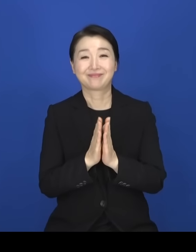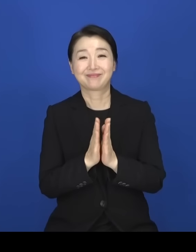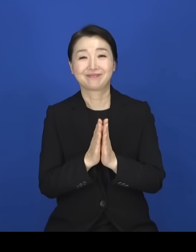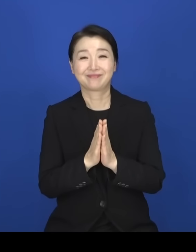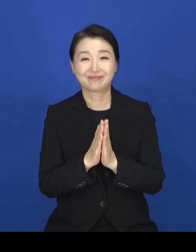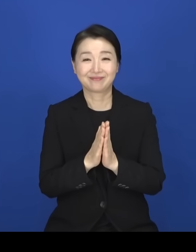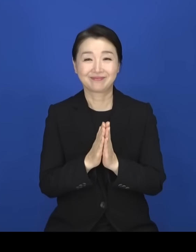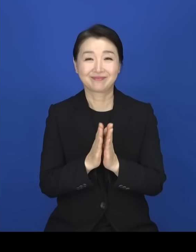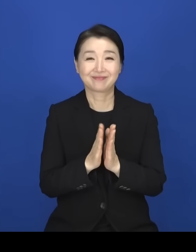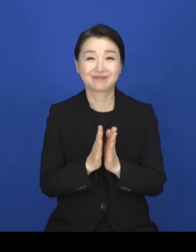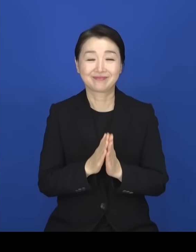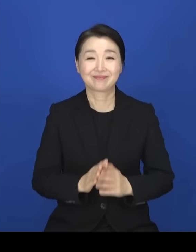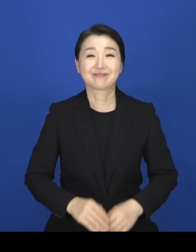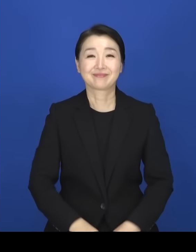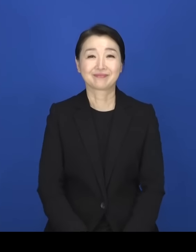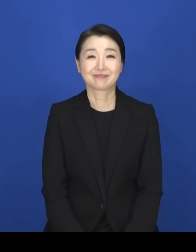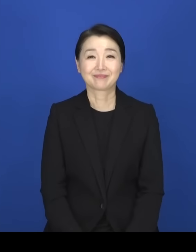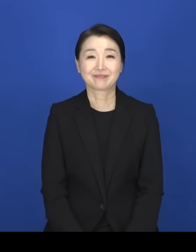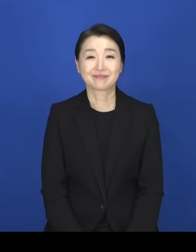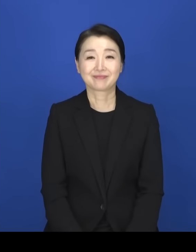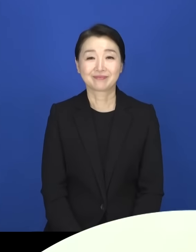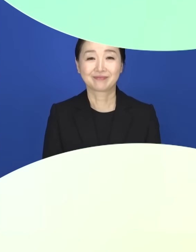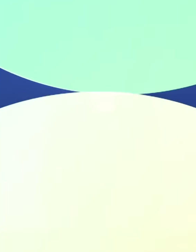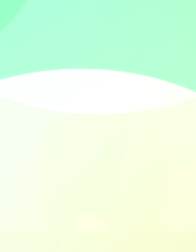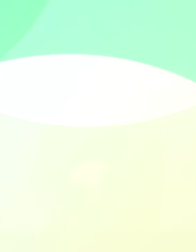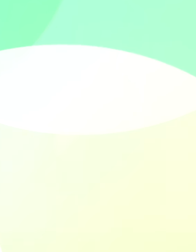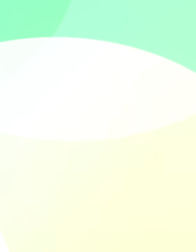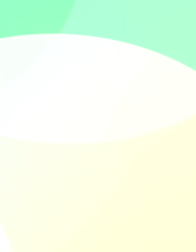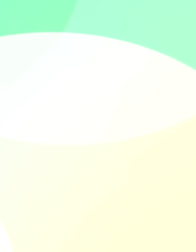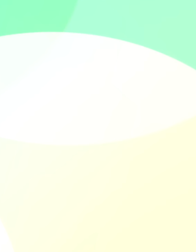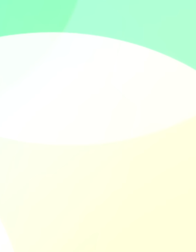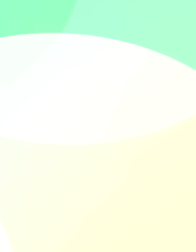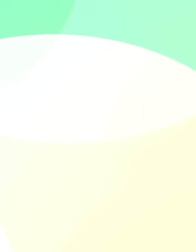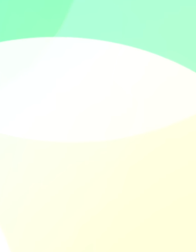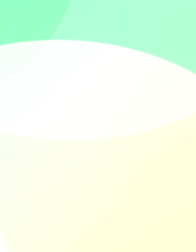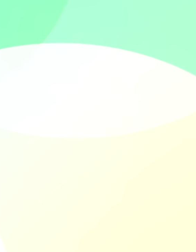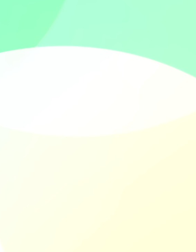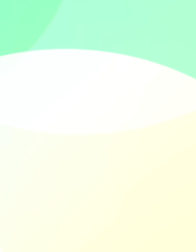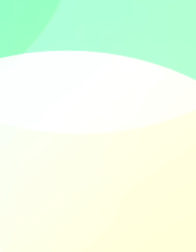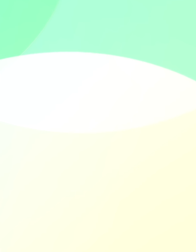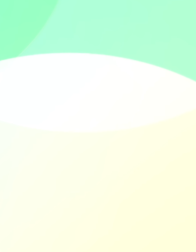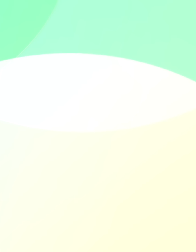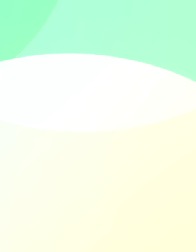잠깐 하나만 켜놓고 좀만 더 얘기해.